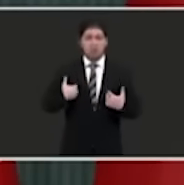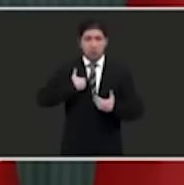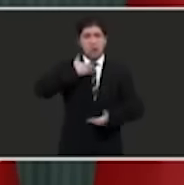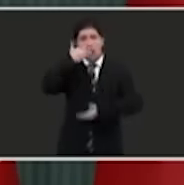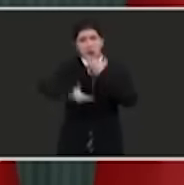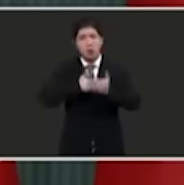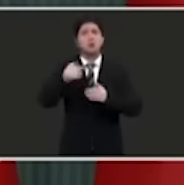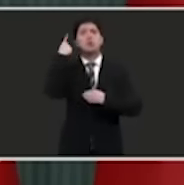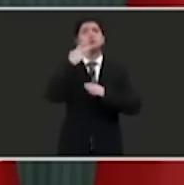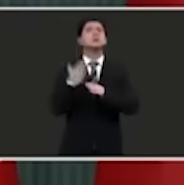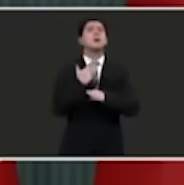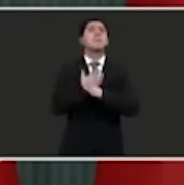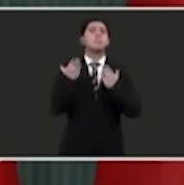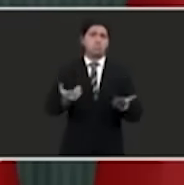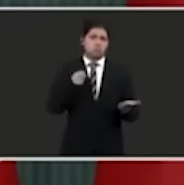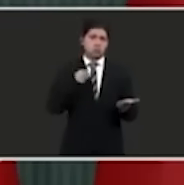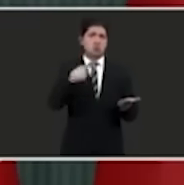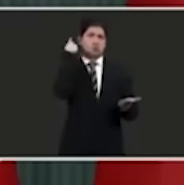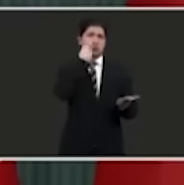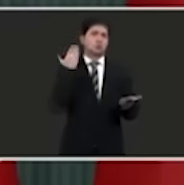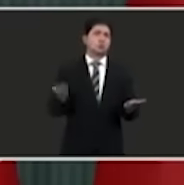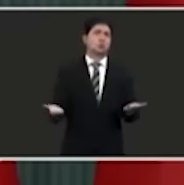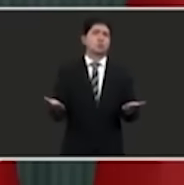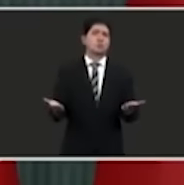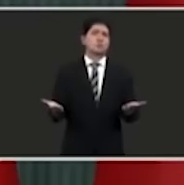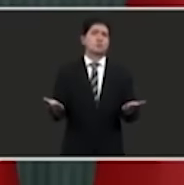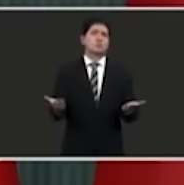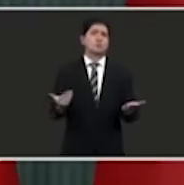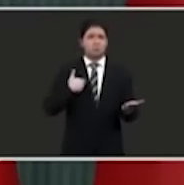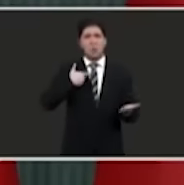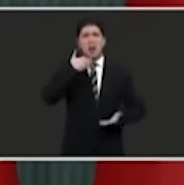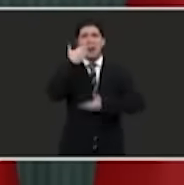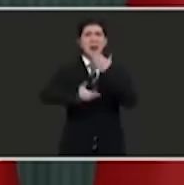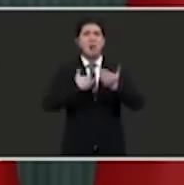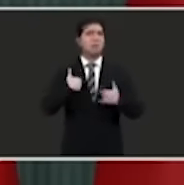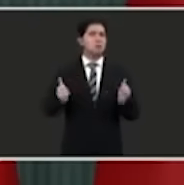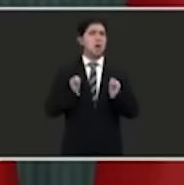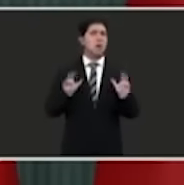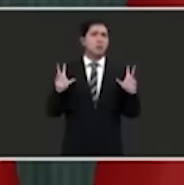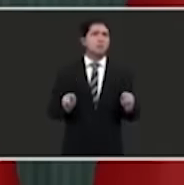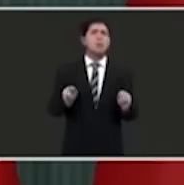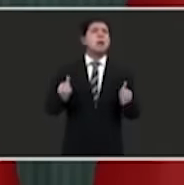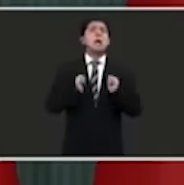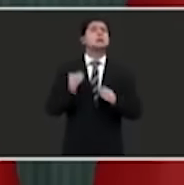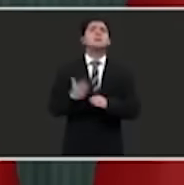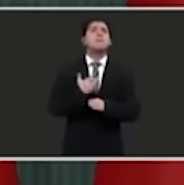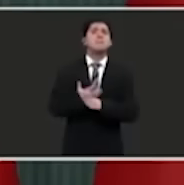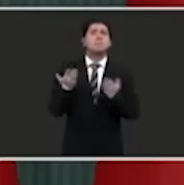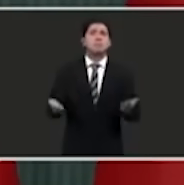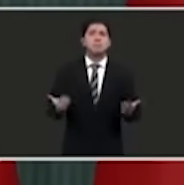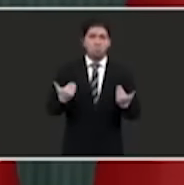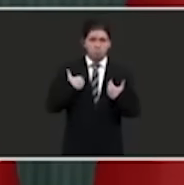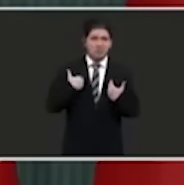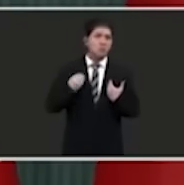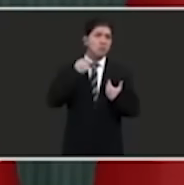dillendirmemizin sebebi işte budur. Konuşurken rahatım. Niye rahatım? Bizim